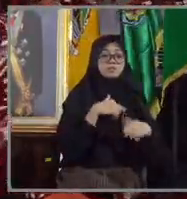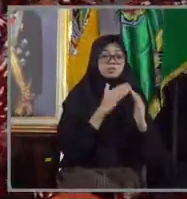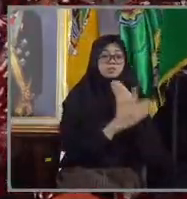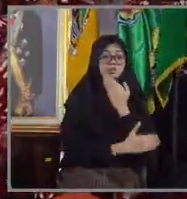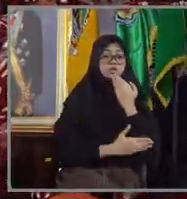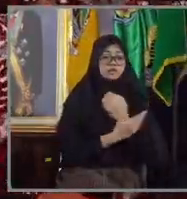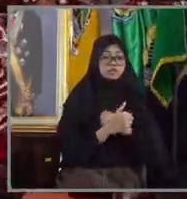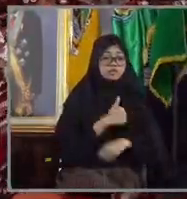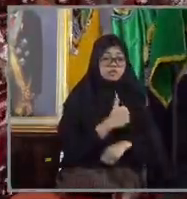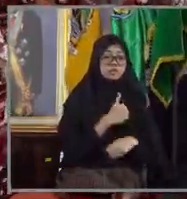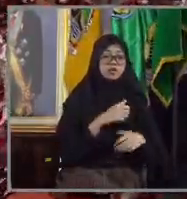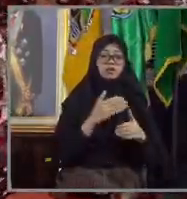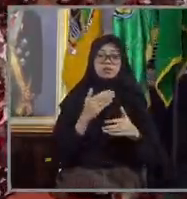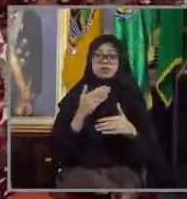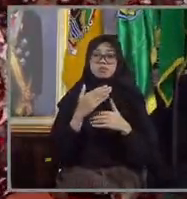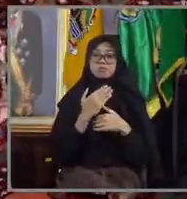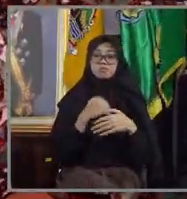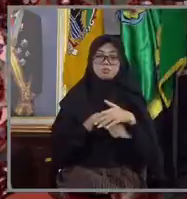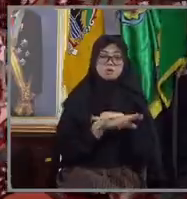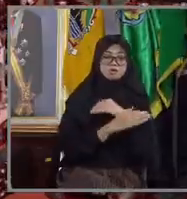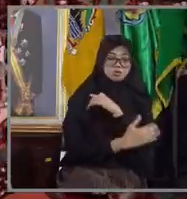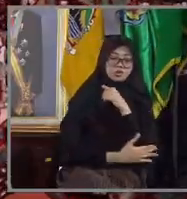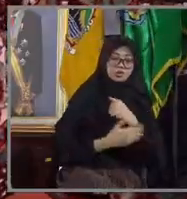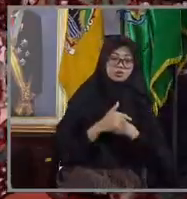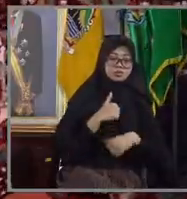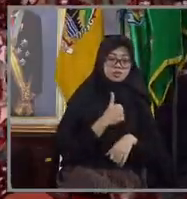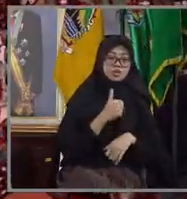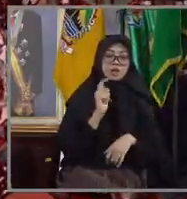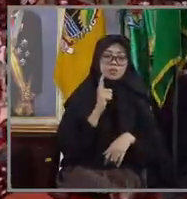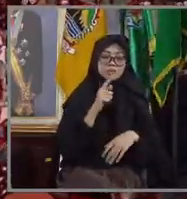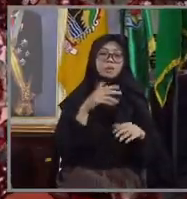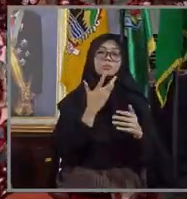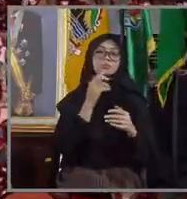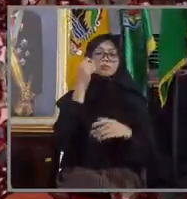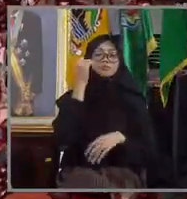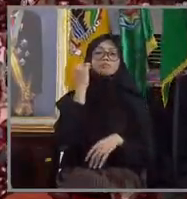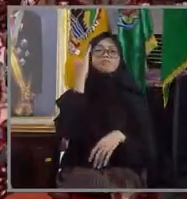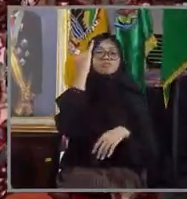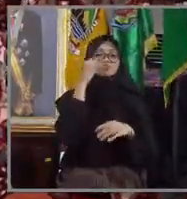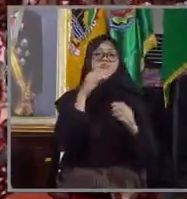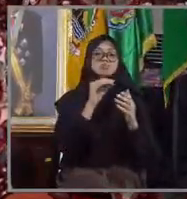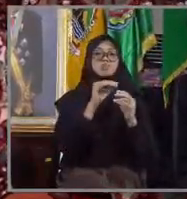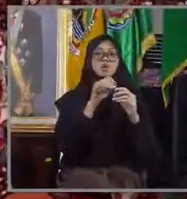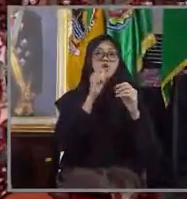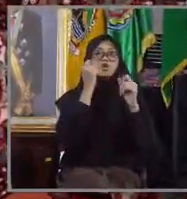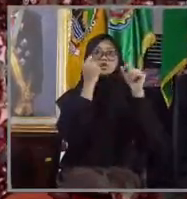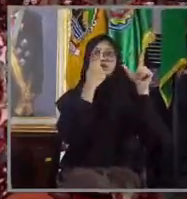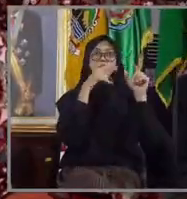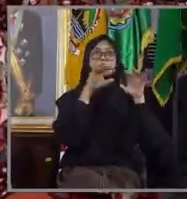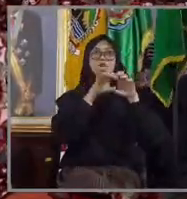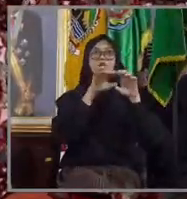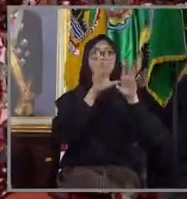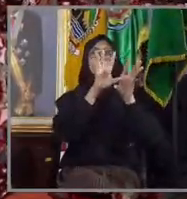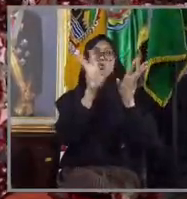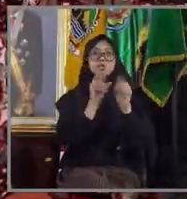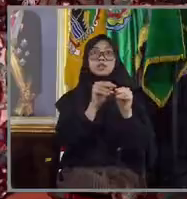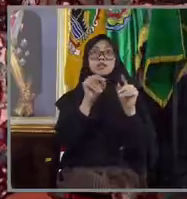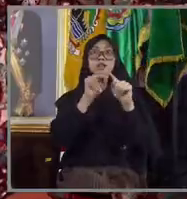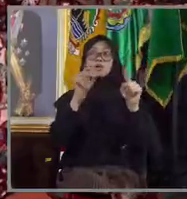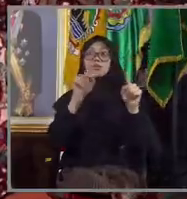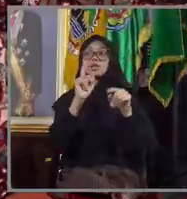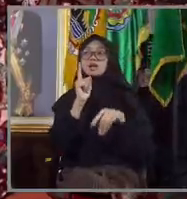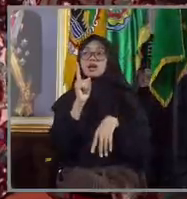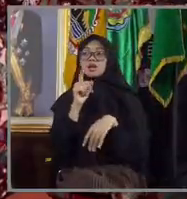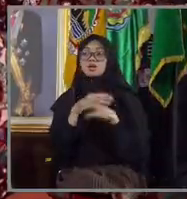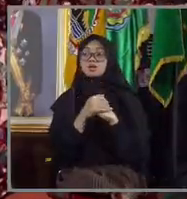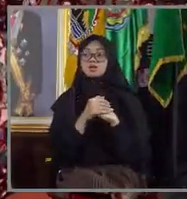masukkan ke negeri inilah yang coba kita dorong sebagai konsep sekolah inklusi karena kalau jeruk juga menjadi belakangan tapi kalau fasiitas